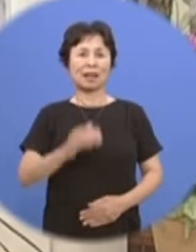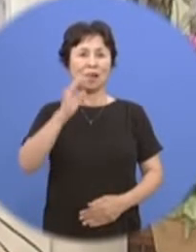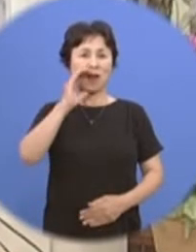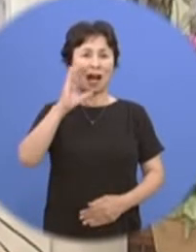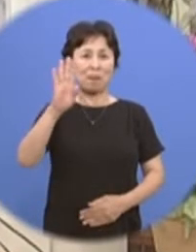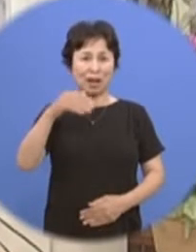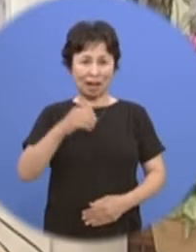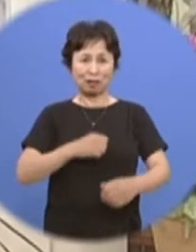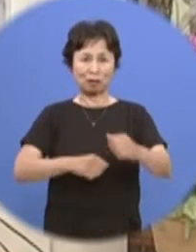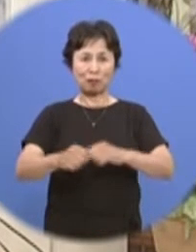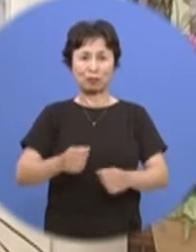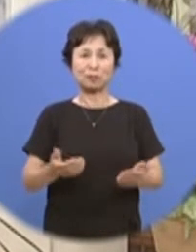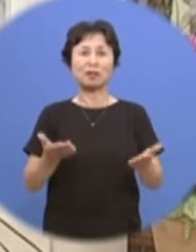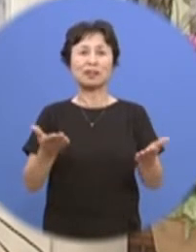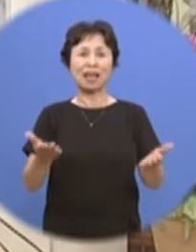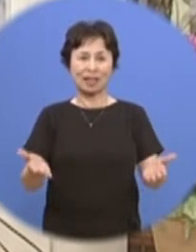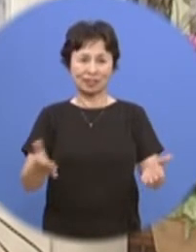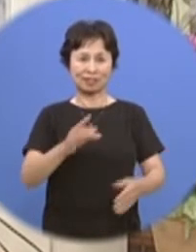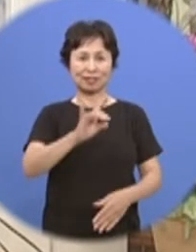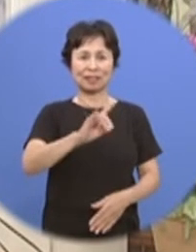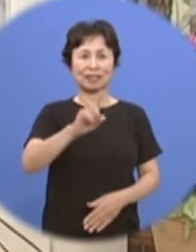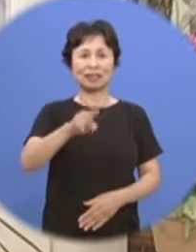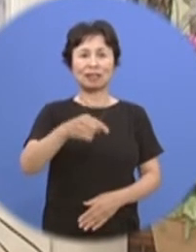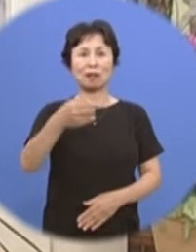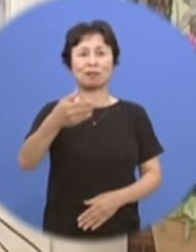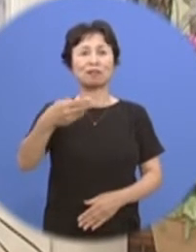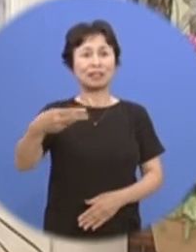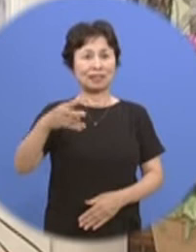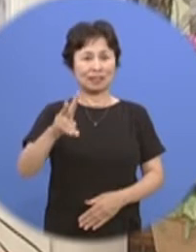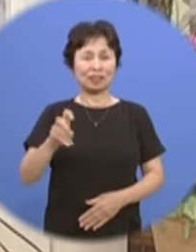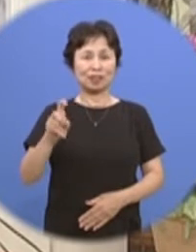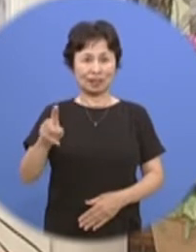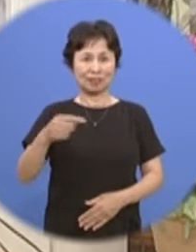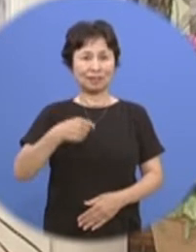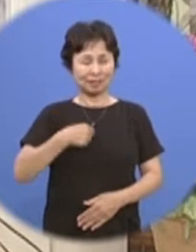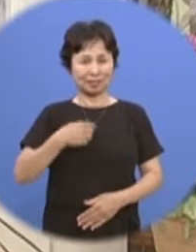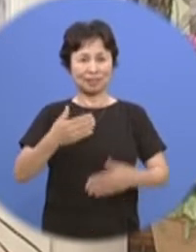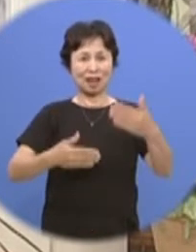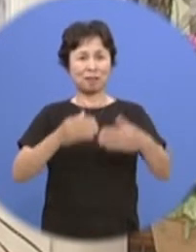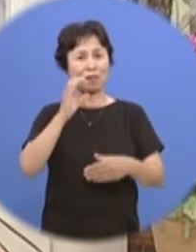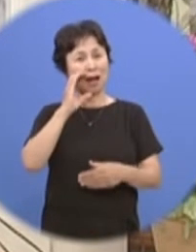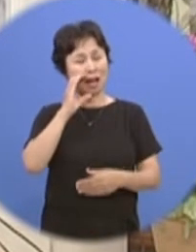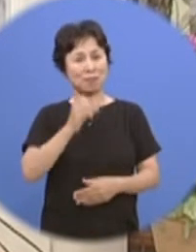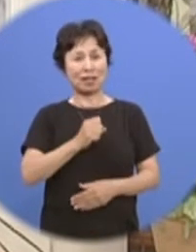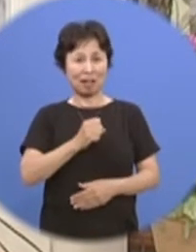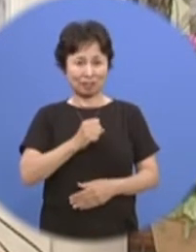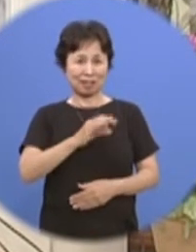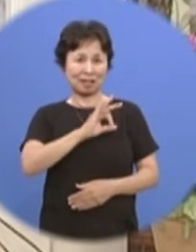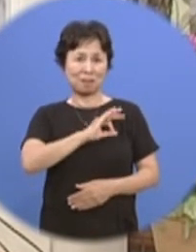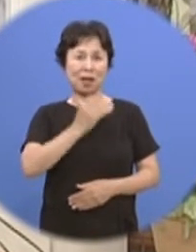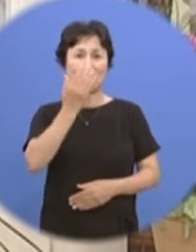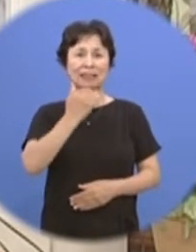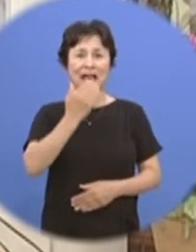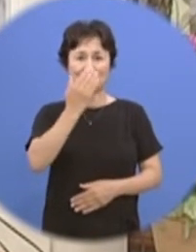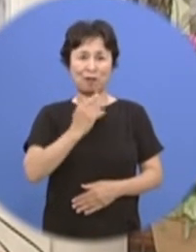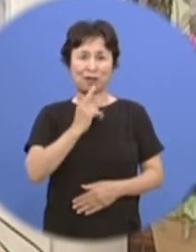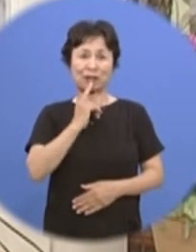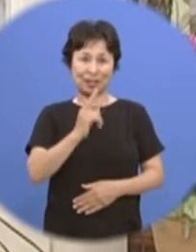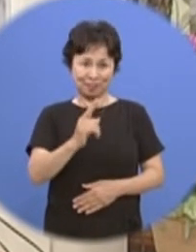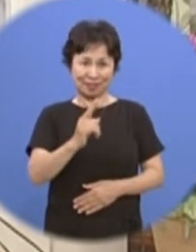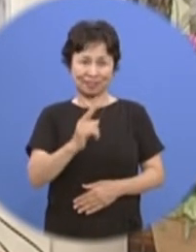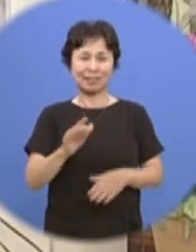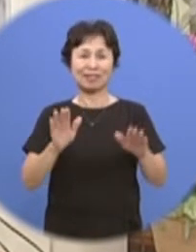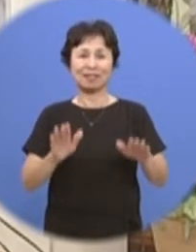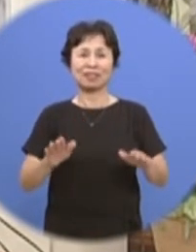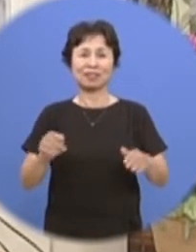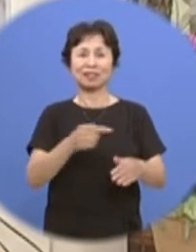和歌山県の取り組みをお伝えする紀の国21テレビ和歌山アナウンサーの佐藤瑞穂です。それでは早速今週